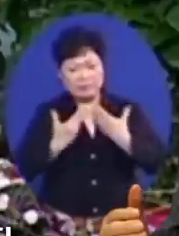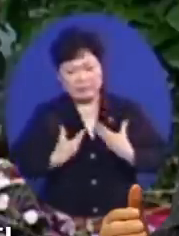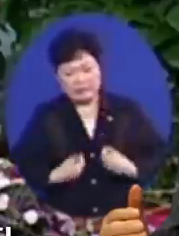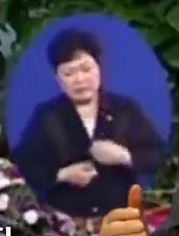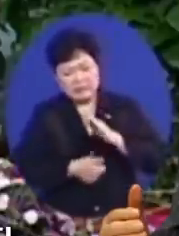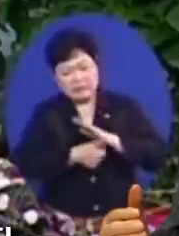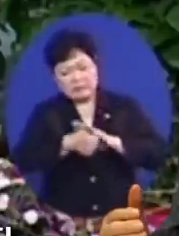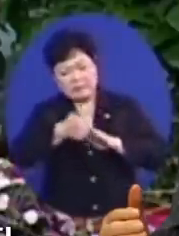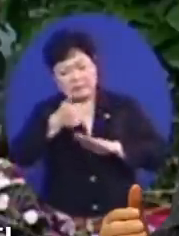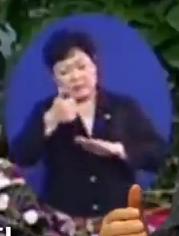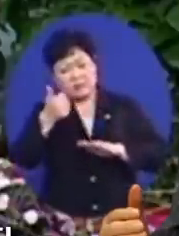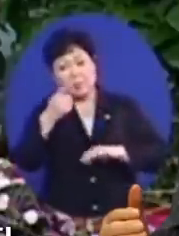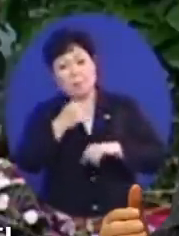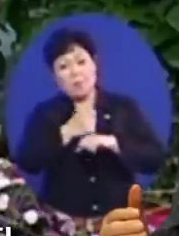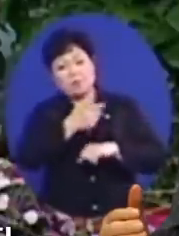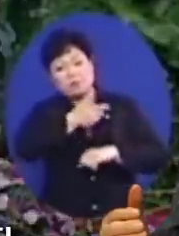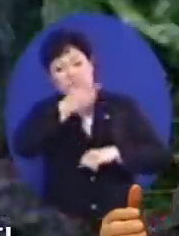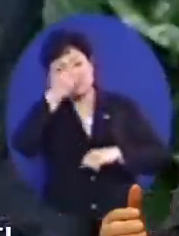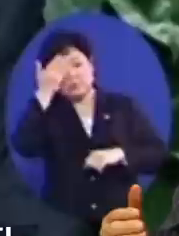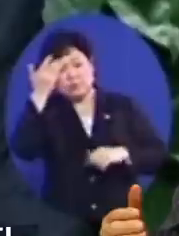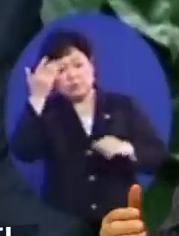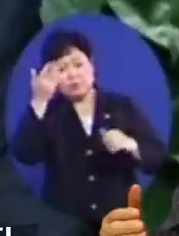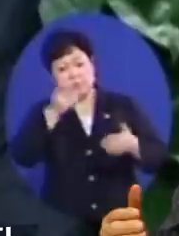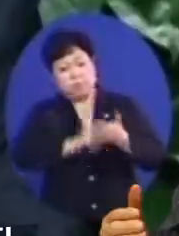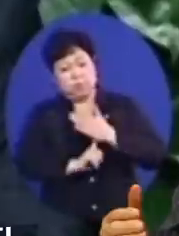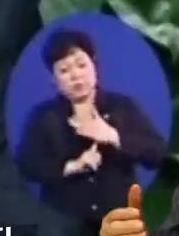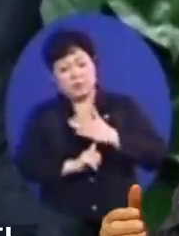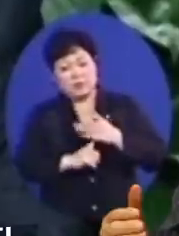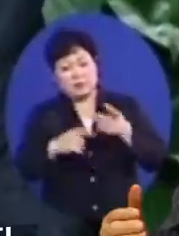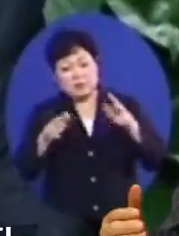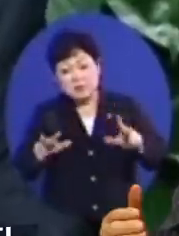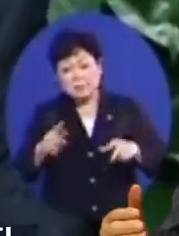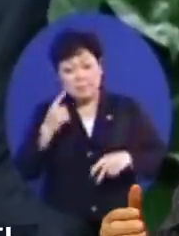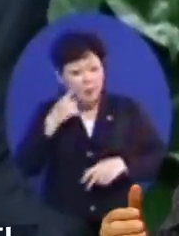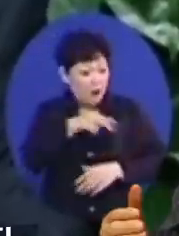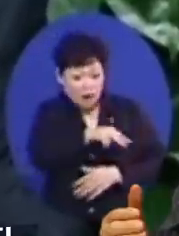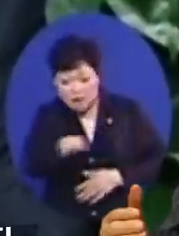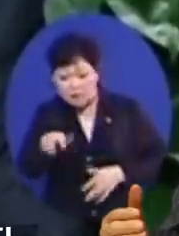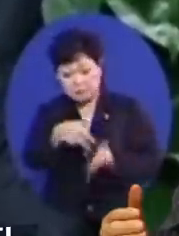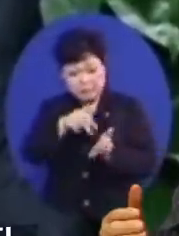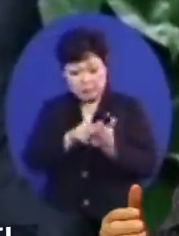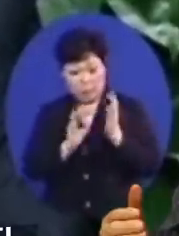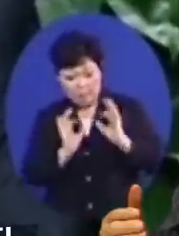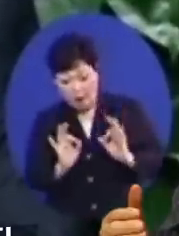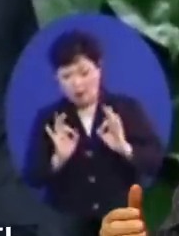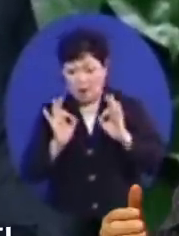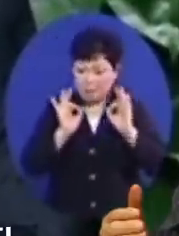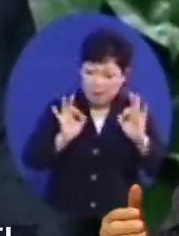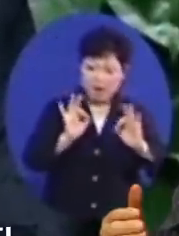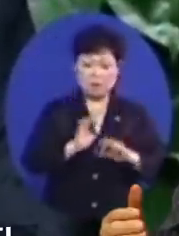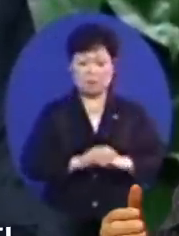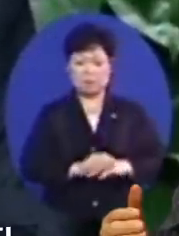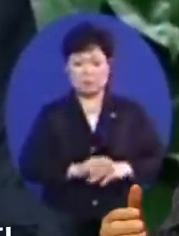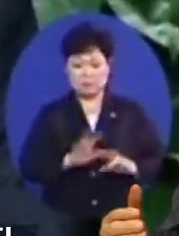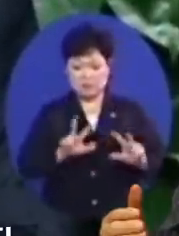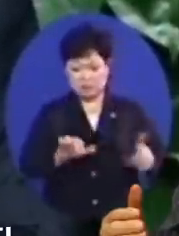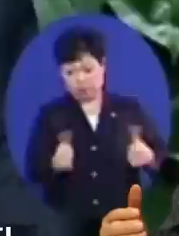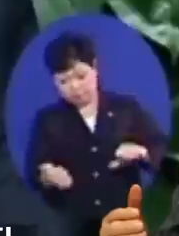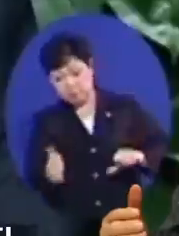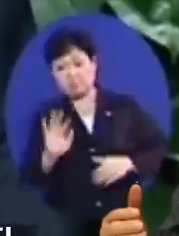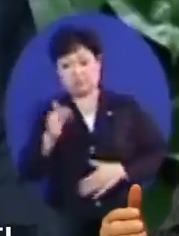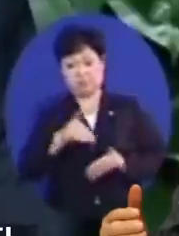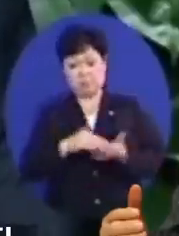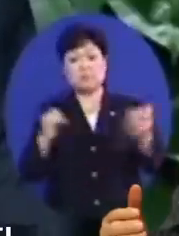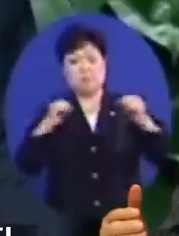꾸지 못하도록 합니다. 늘 현실을 봐라. 지금 네 형편을 봐라. 너는 죽게 되었지 않느냐? 너는